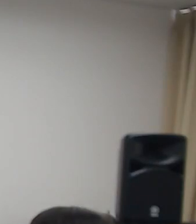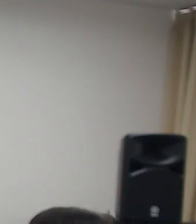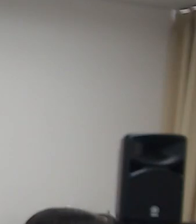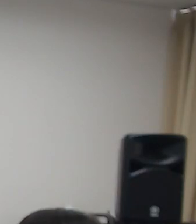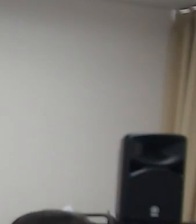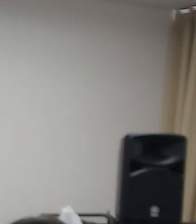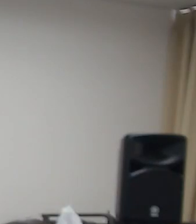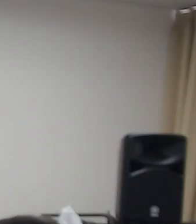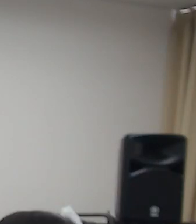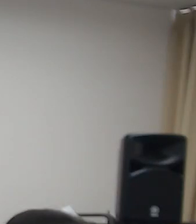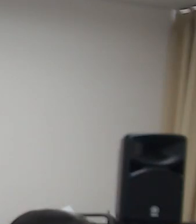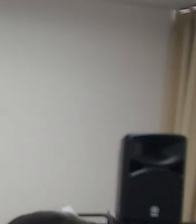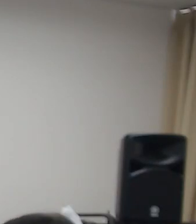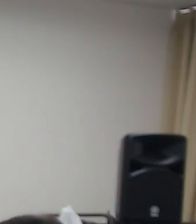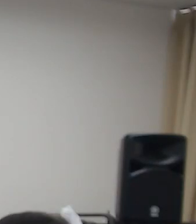こんにちは。